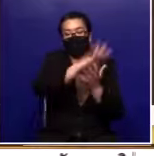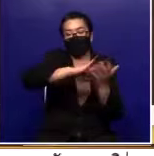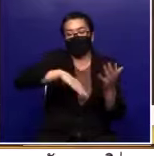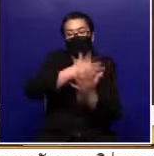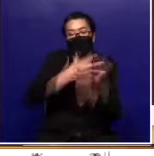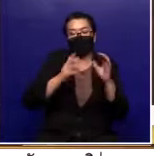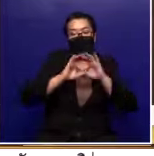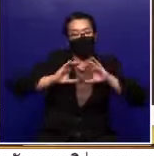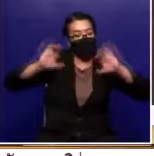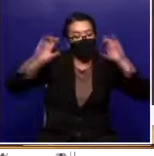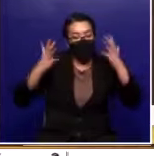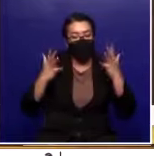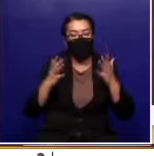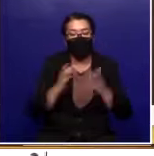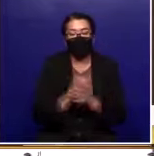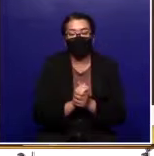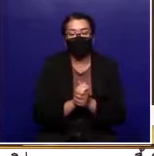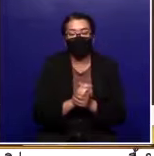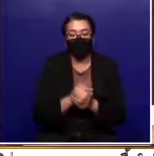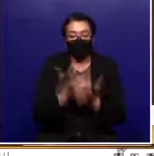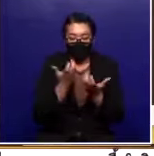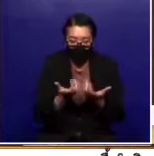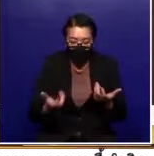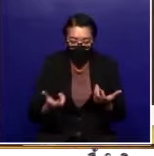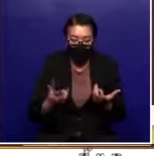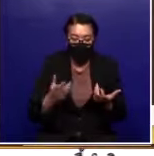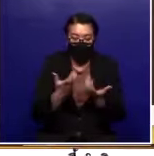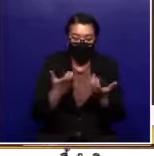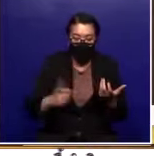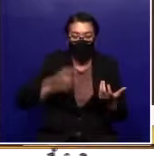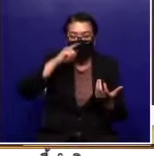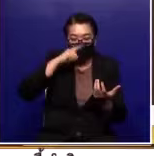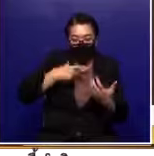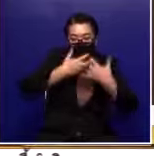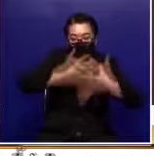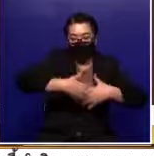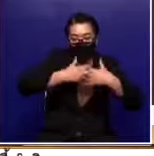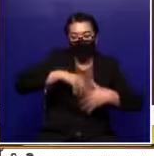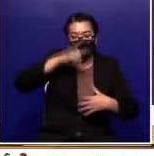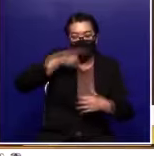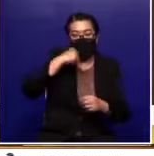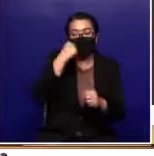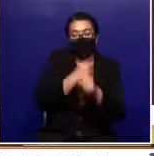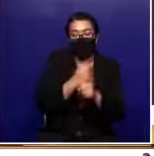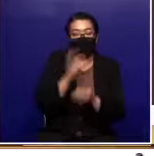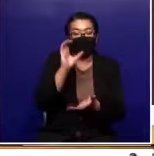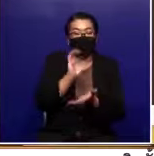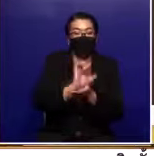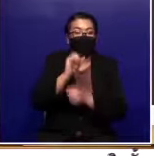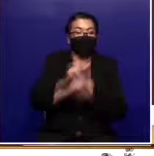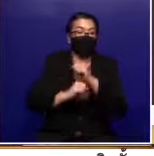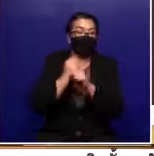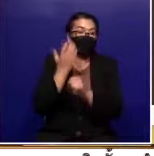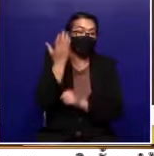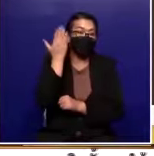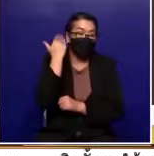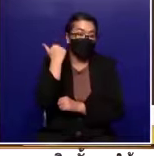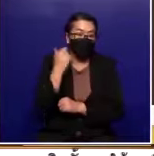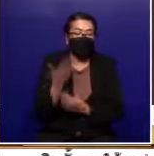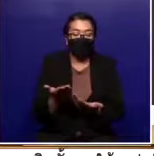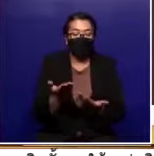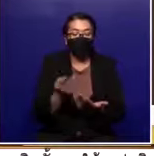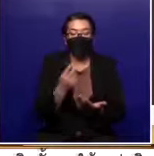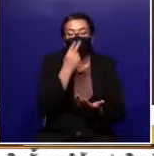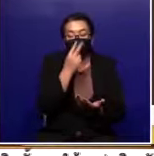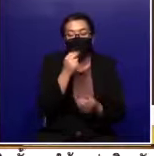อกว่าจะต้องใช้ชิ้นส่วนที่ประกอบในประเทศกรรมาธิการงบประมาณปีที่แล้วก็เชื่อครับแล้วก็ยังบอกเนี่ยเห็นไหมทำแบบ